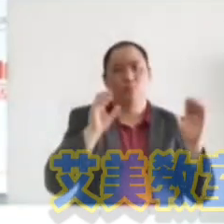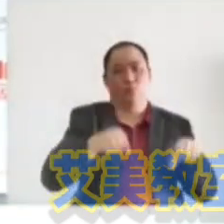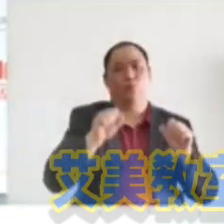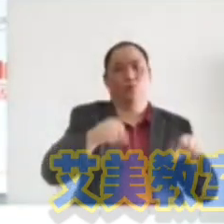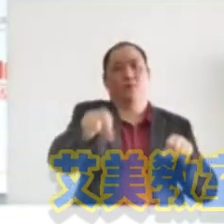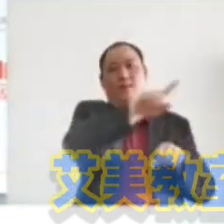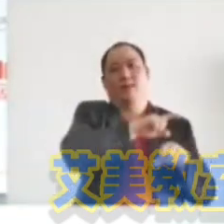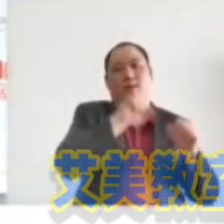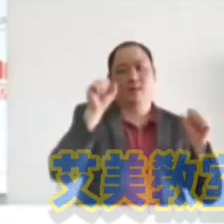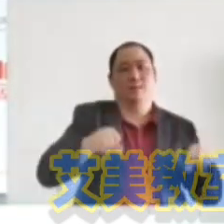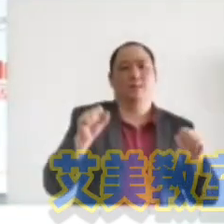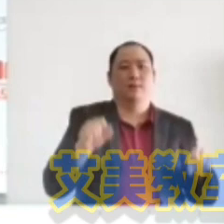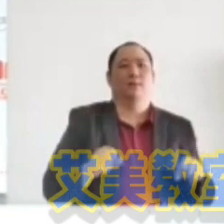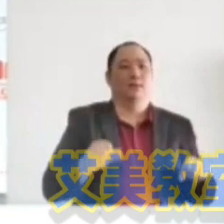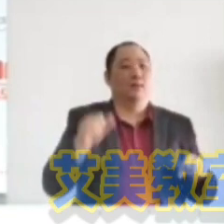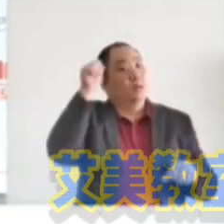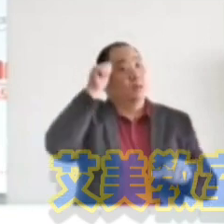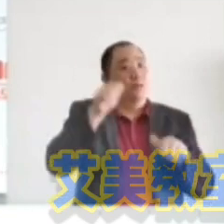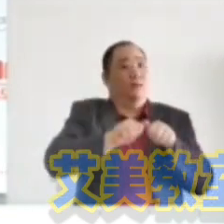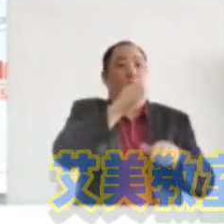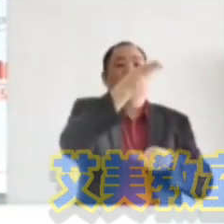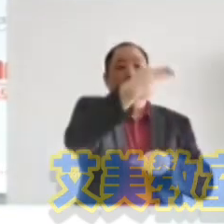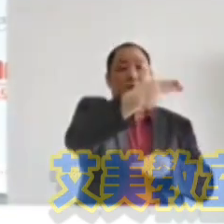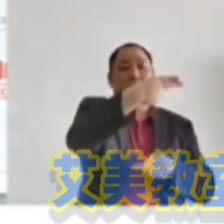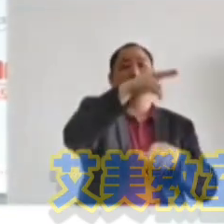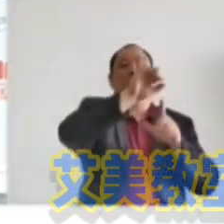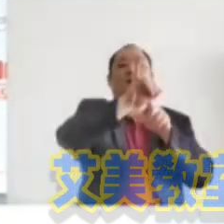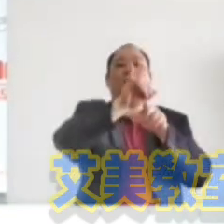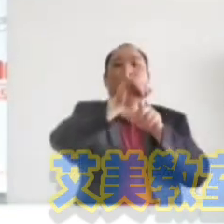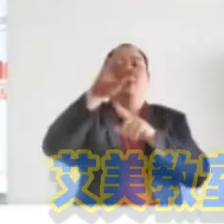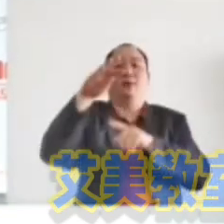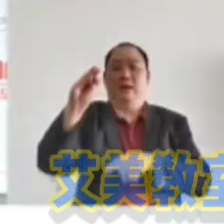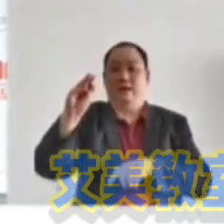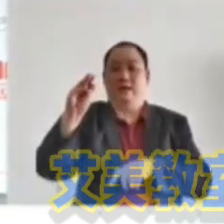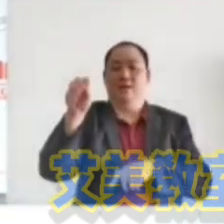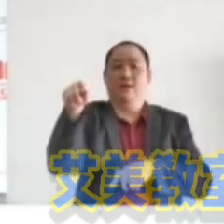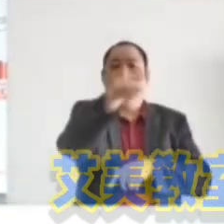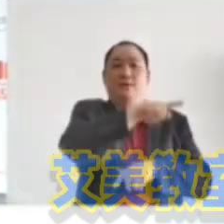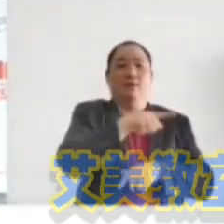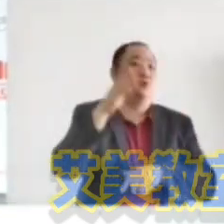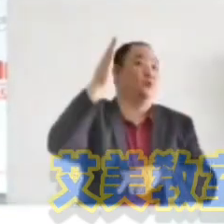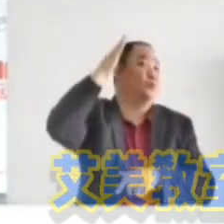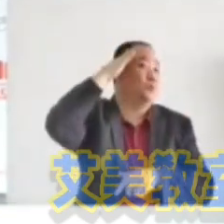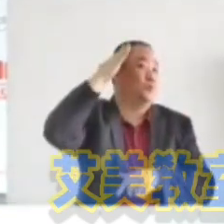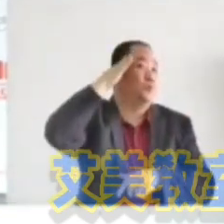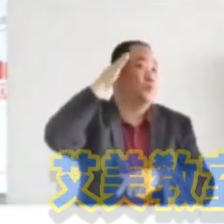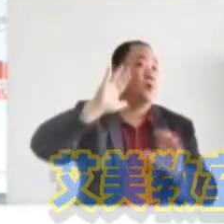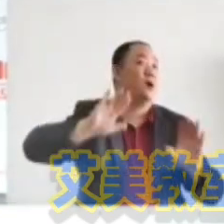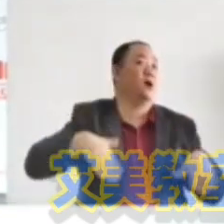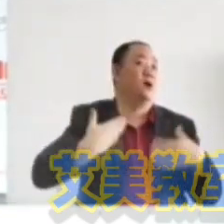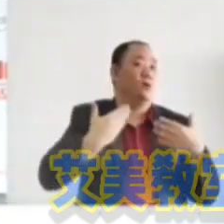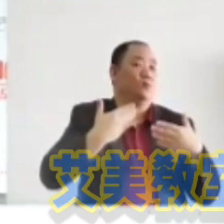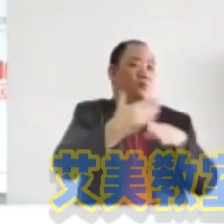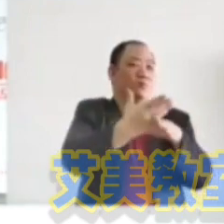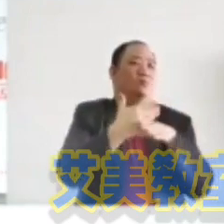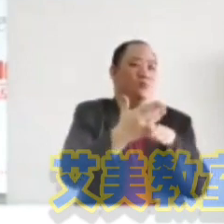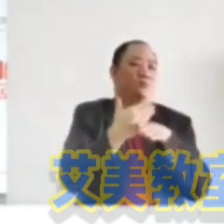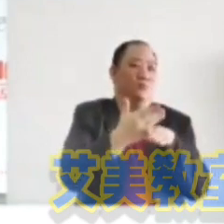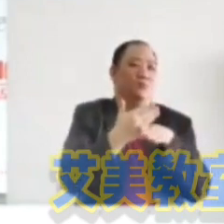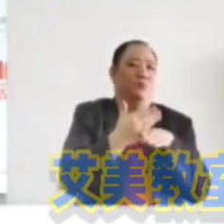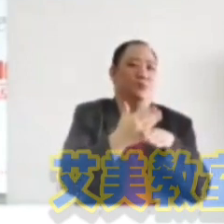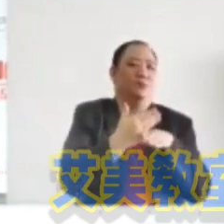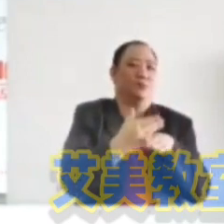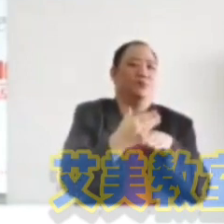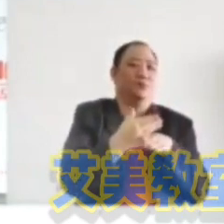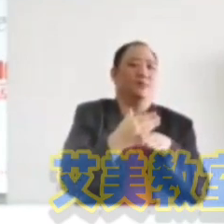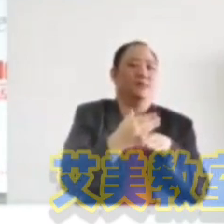一篇论文啦，大家可以吗？ OK， 所以大家记得哦， HIM 要怎样分享了，对不对